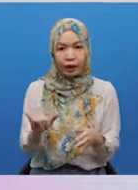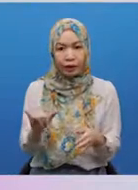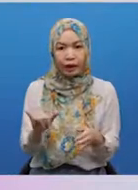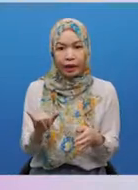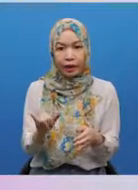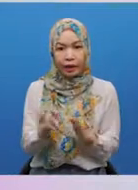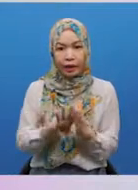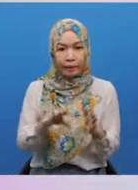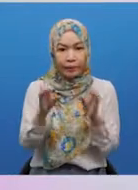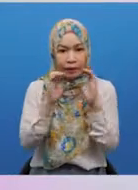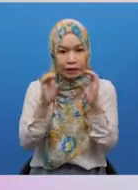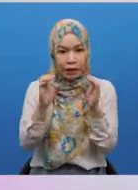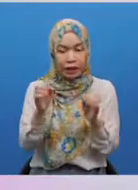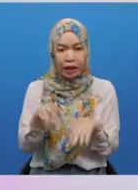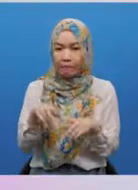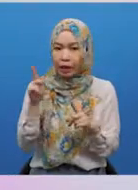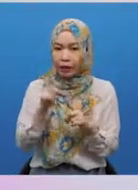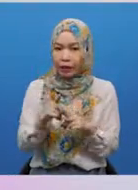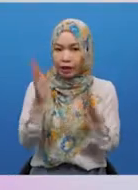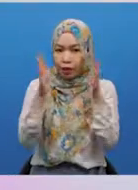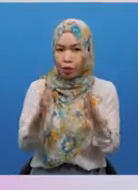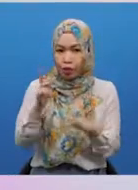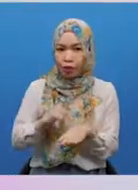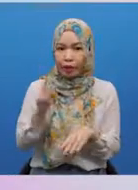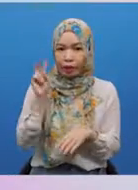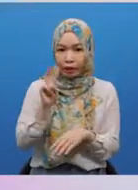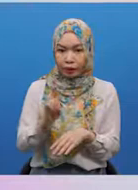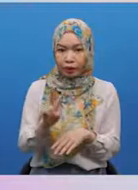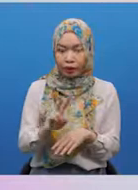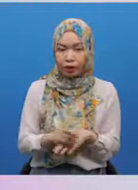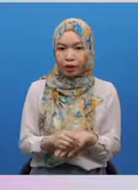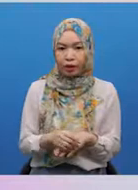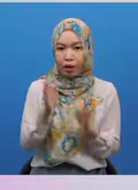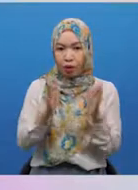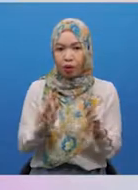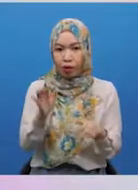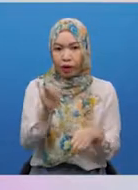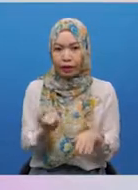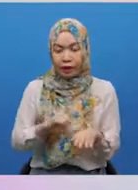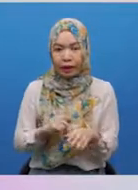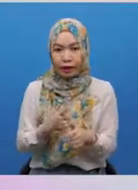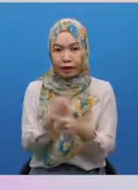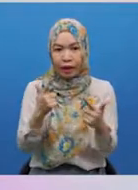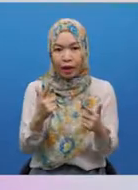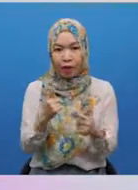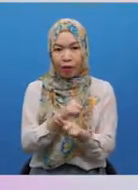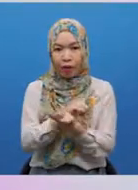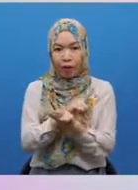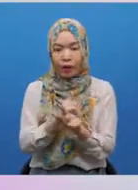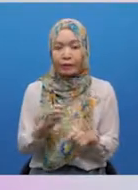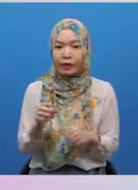bercakap, kepada orang kedua, iaitu orang yang dilawan bercakap, berdasarkan